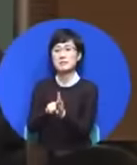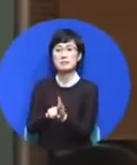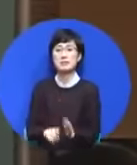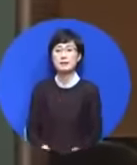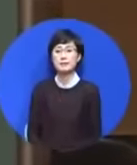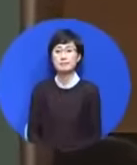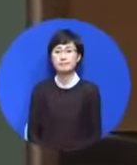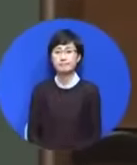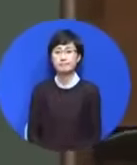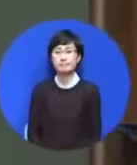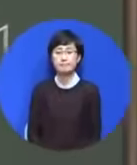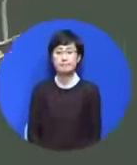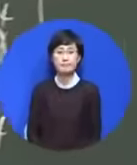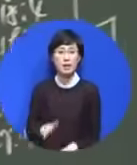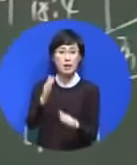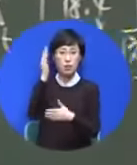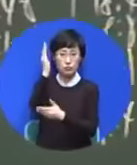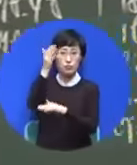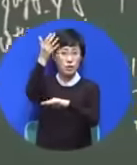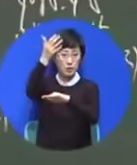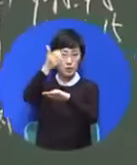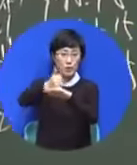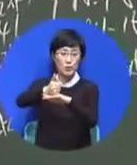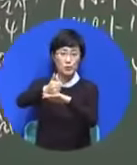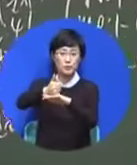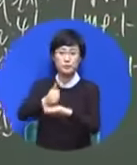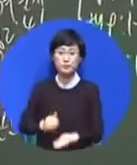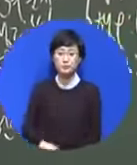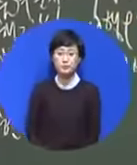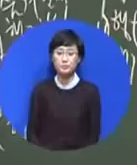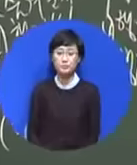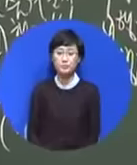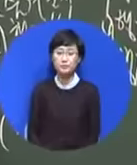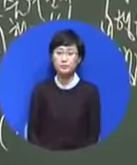것이다 결론 맺겠습니다